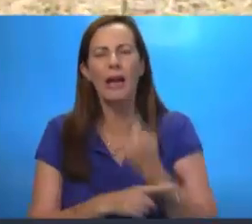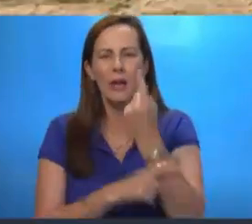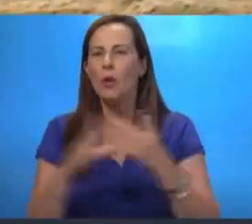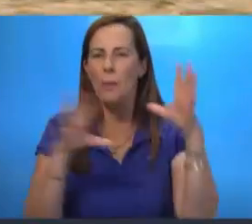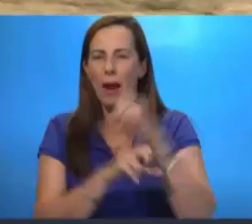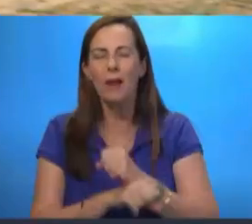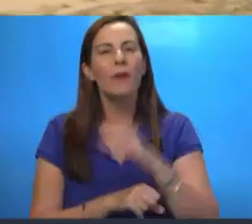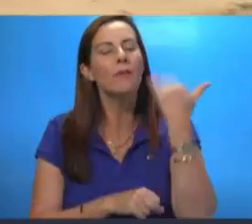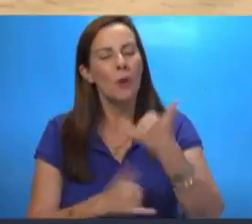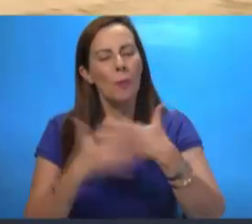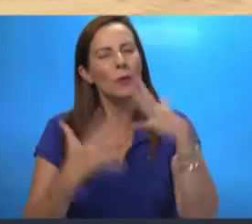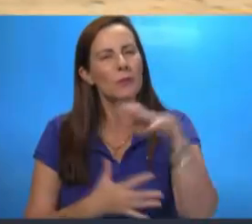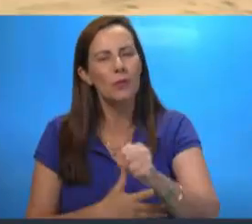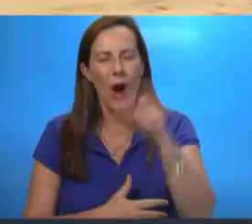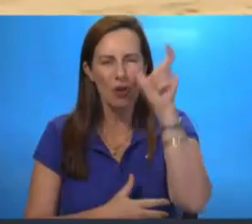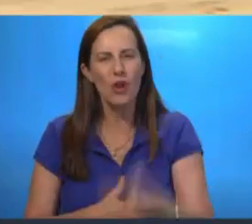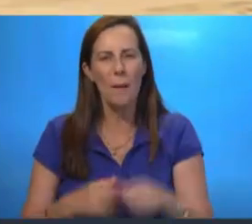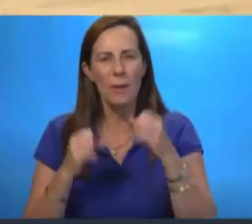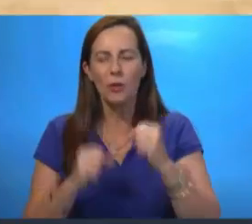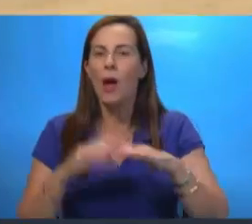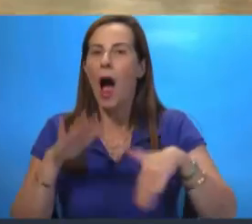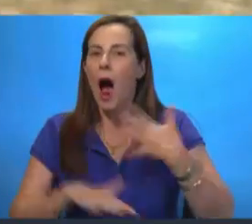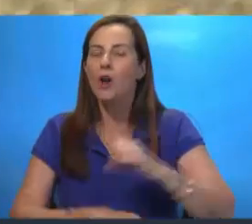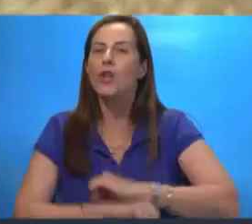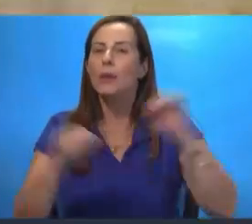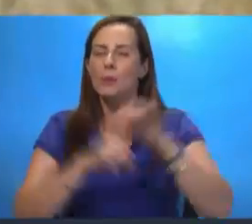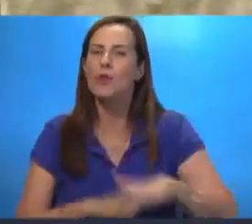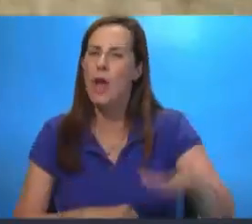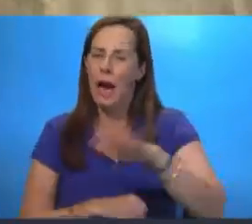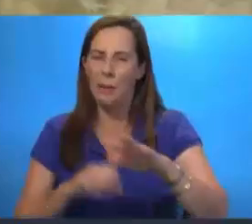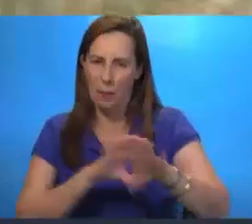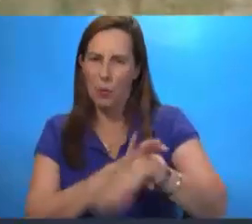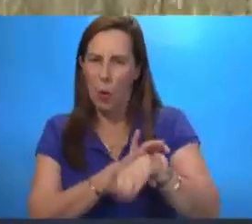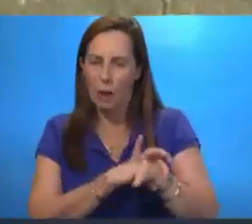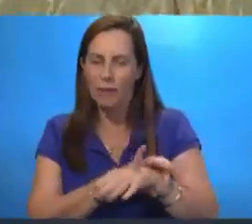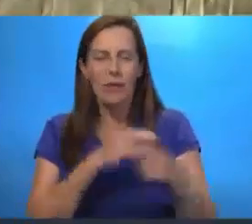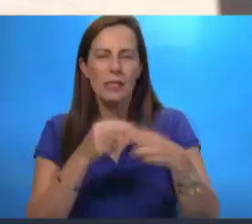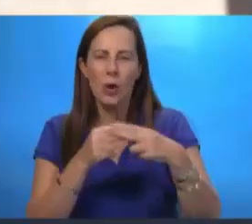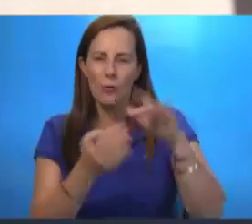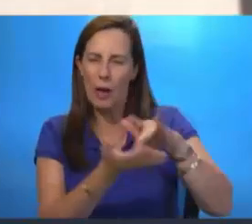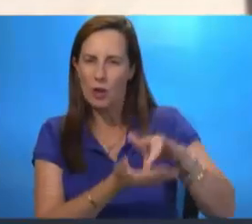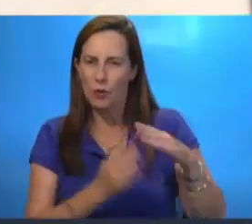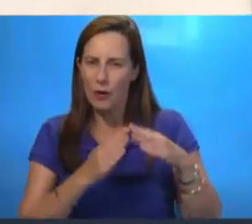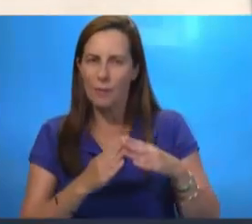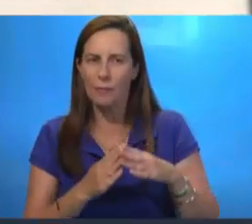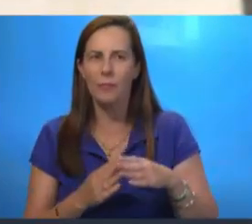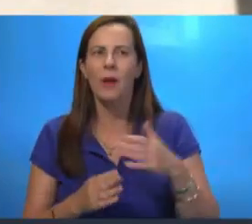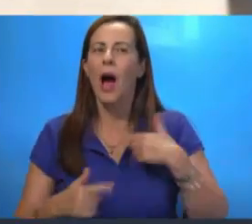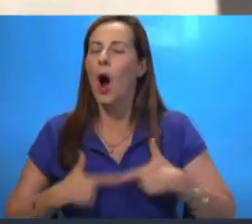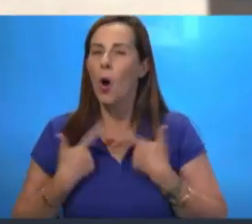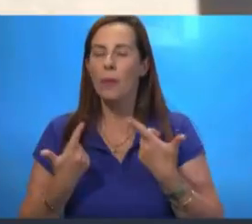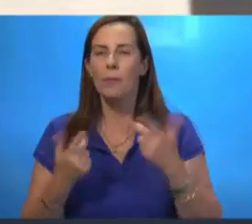ואותרו הבוקר על ידי אנשי הביטחון לאחר שהתפוצצו בשטחים פתוחים סמוך ליישובים. כשאנחנו חיים